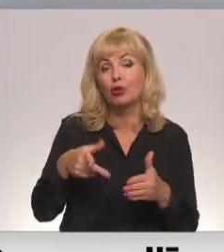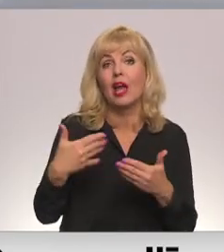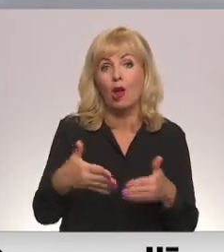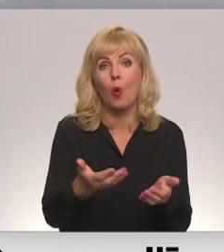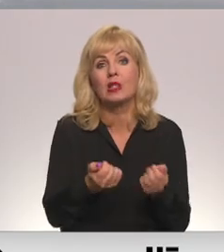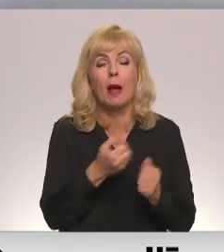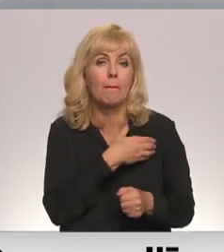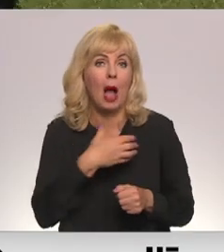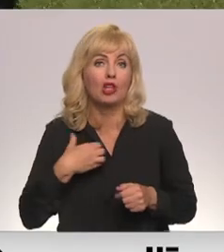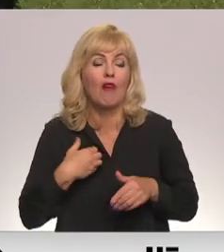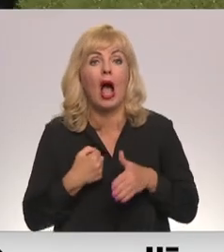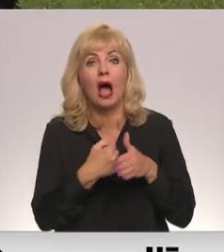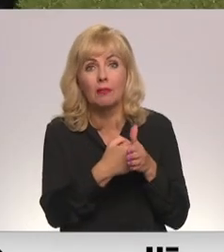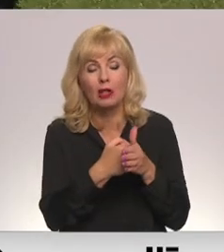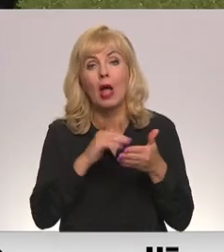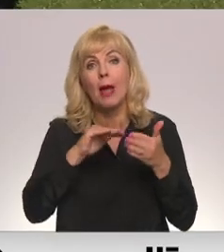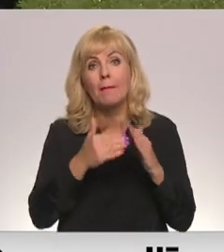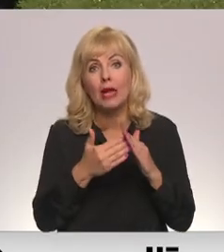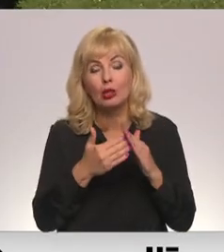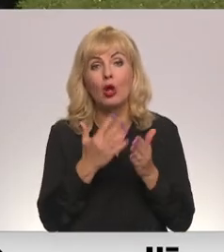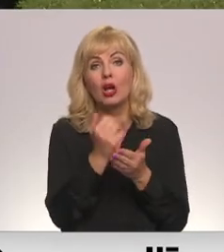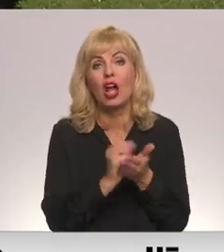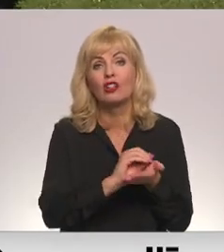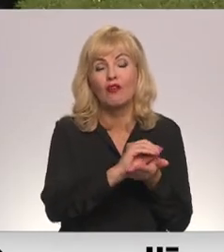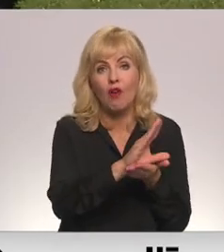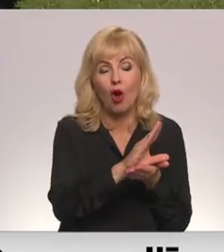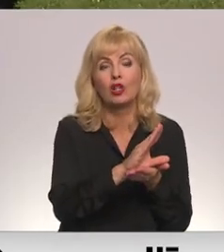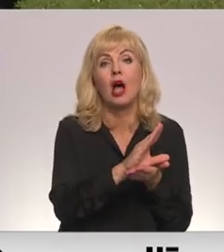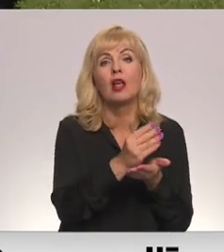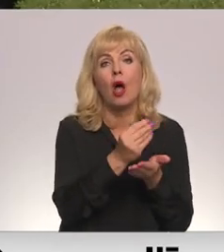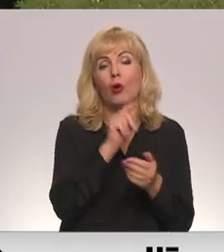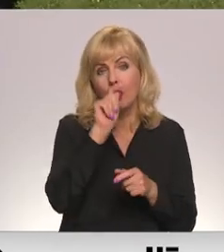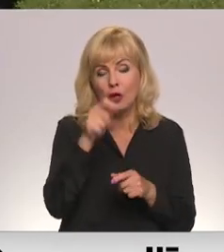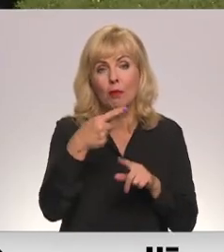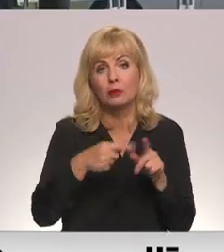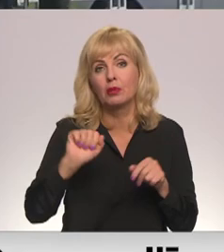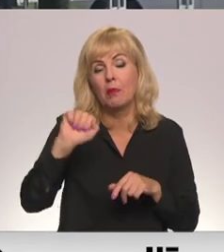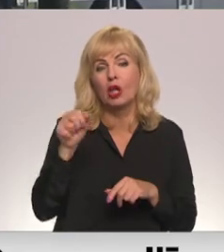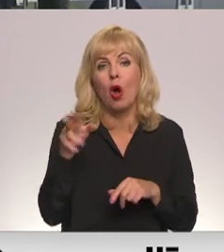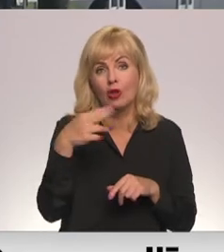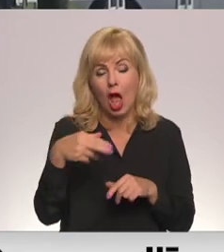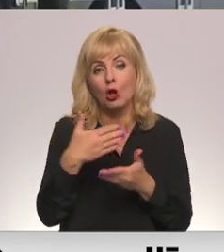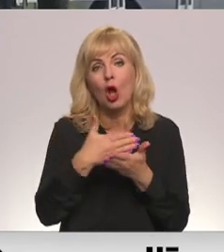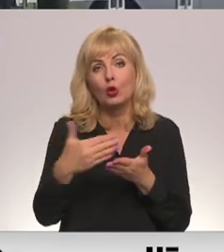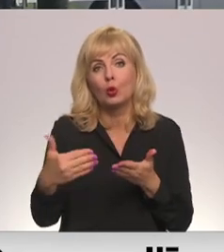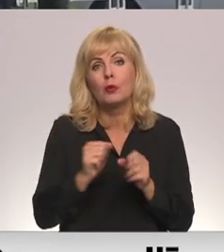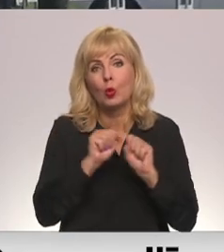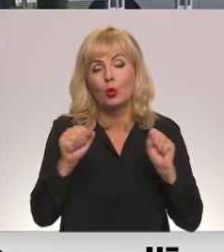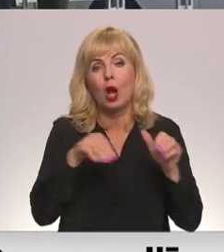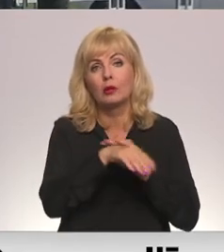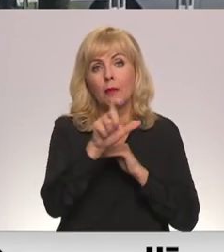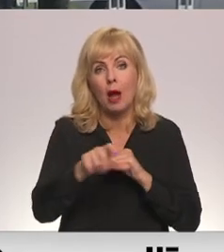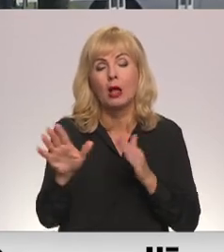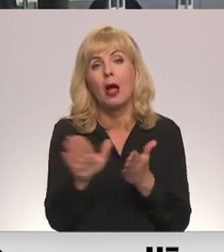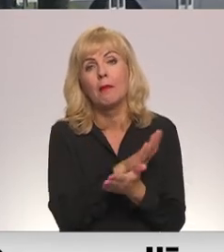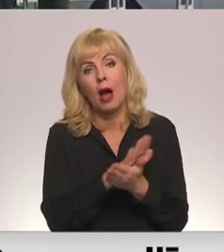saņēmuši pašvaldības atbalstu, un pilsēta no rezerves fonda līdzekļiem piešķīrusi vēl 500 000 eiro, lai turpinātu nodrošināt bēgļus ar